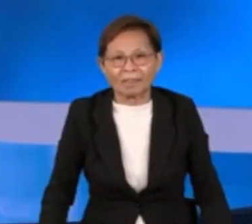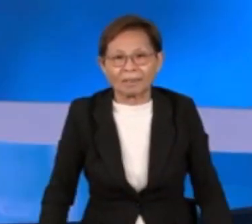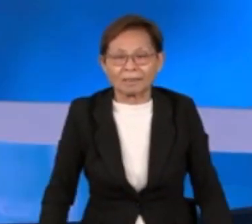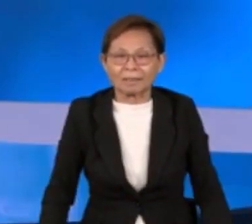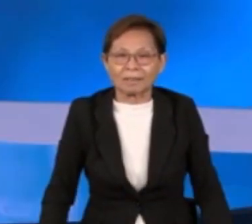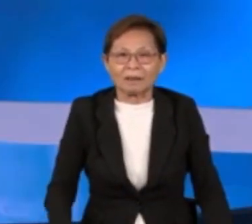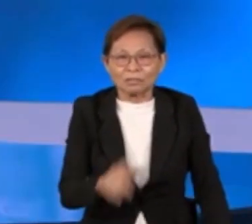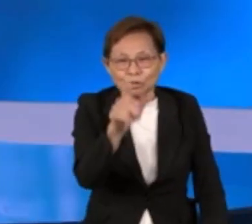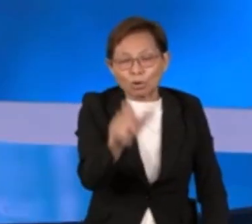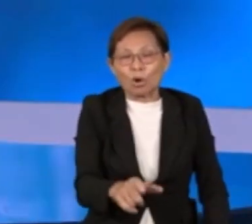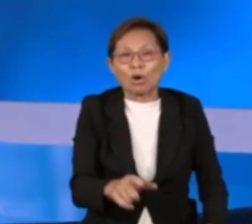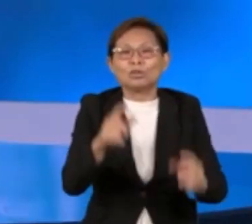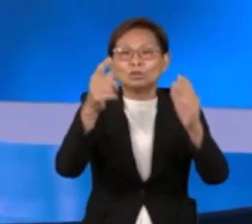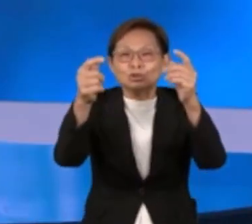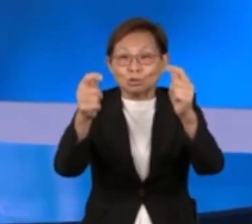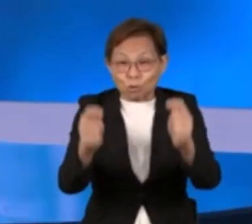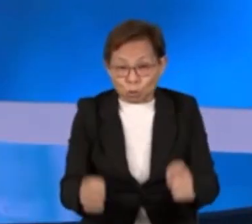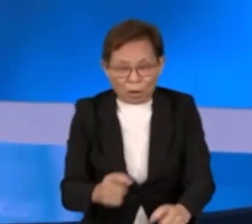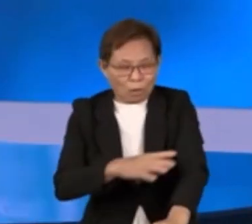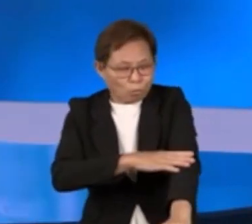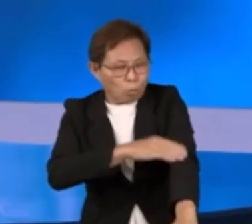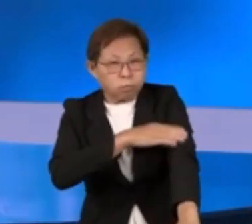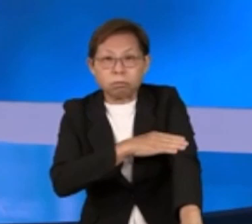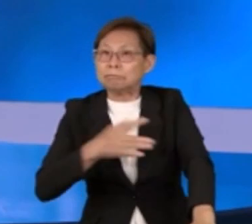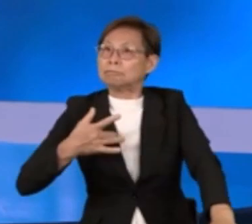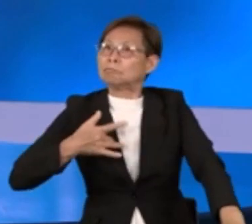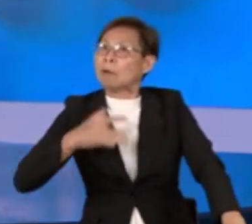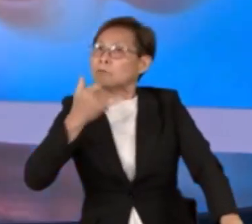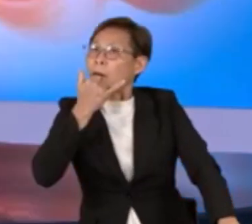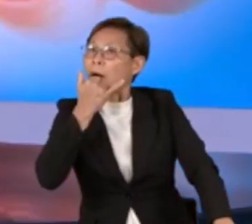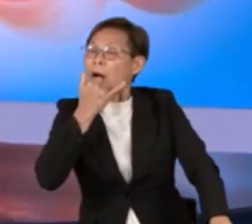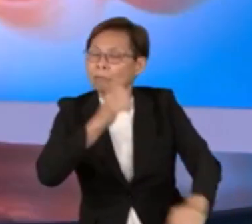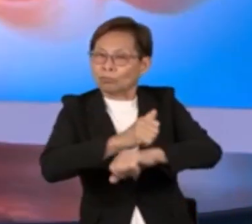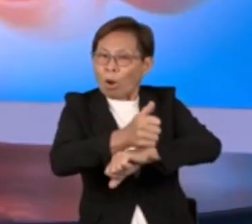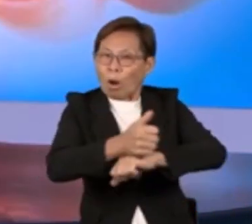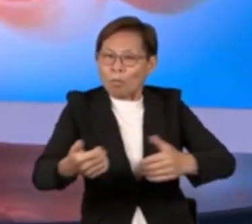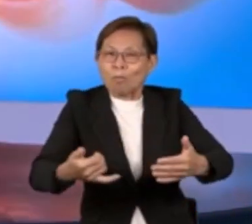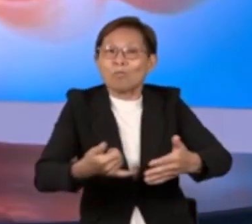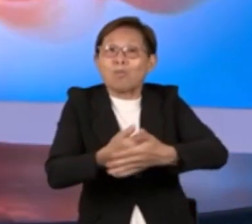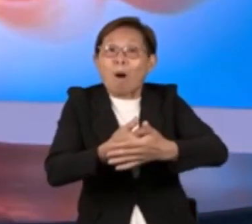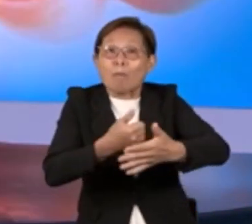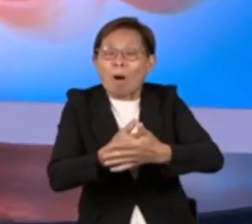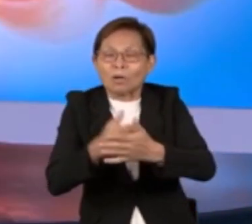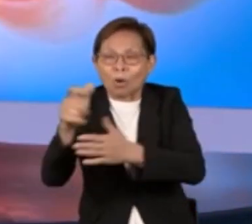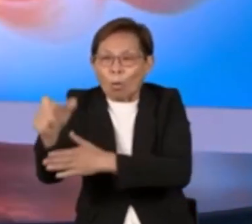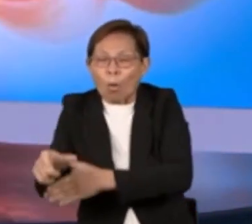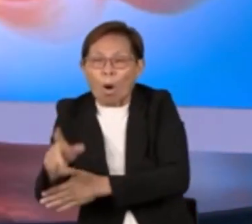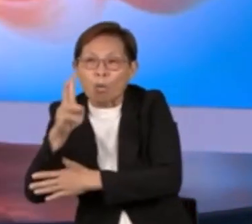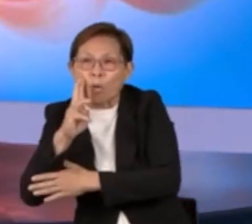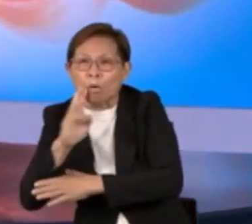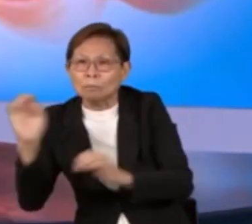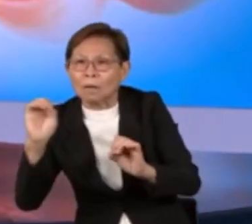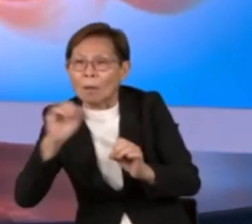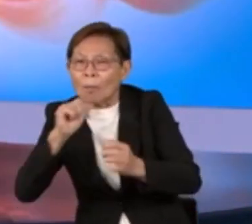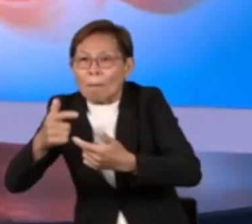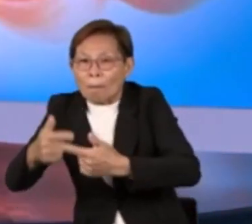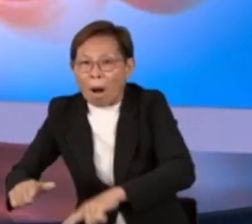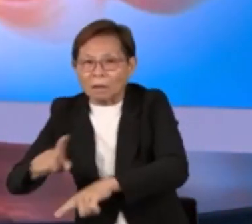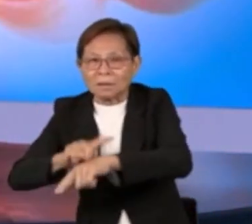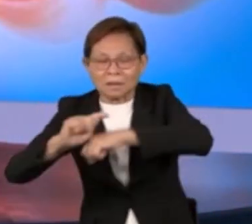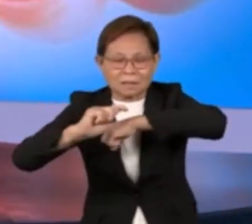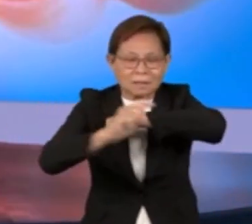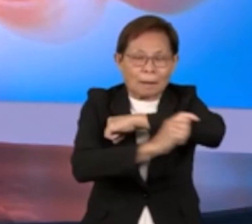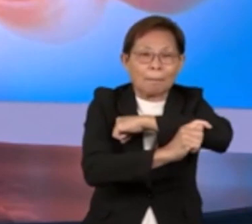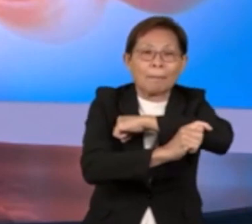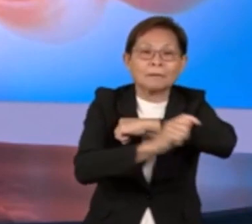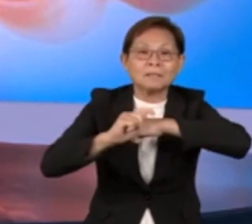seorang tukang urut mengaku tidak bersalah atas pertuduhan melakukan hubungan seks dengan seorang wanita tanpa kebenaran di